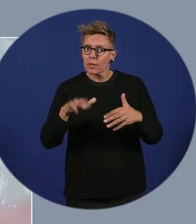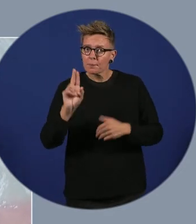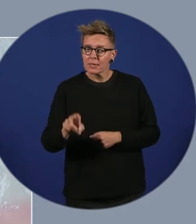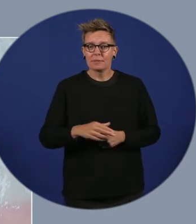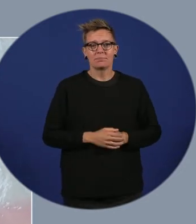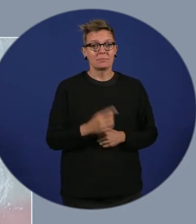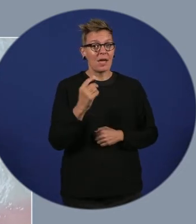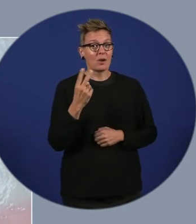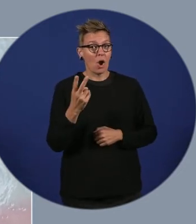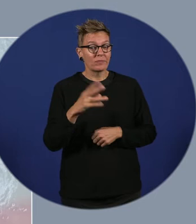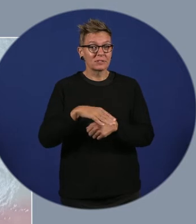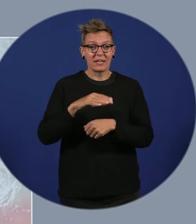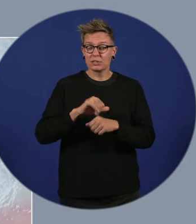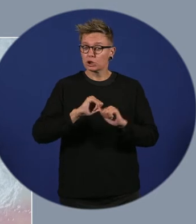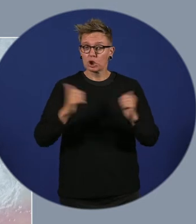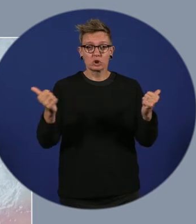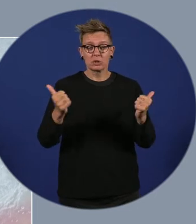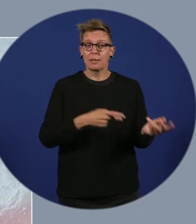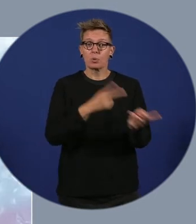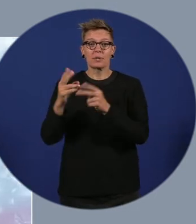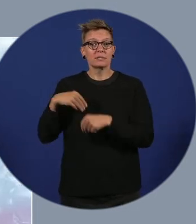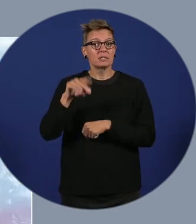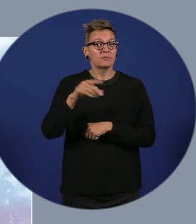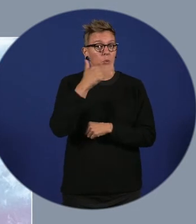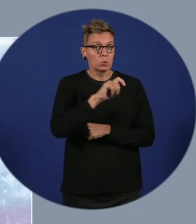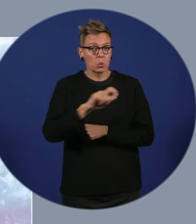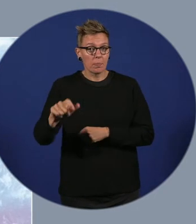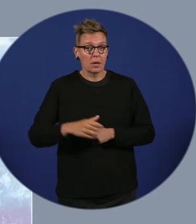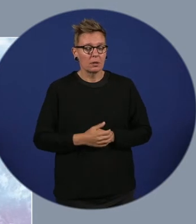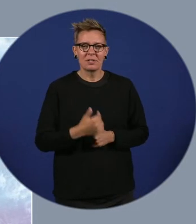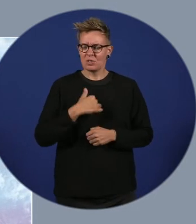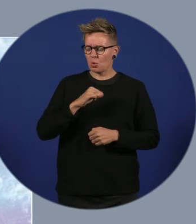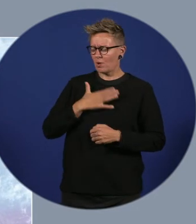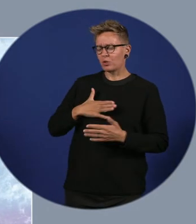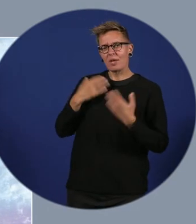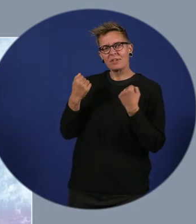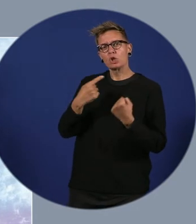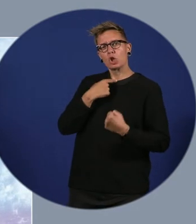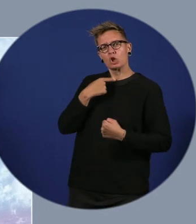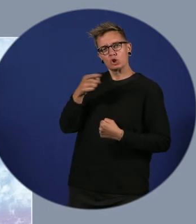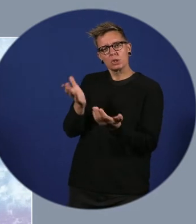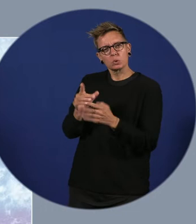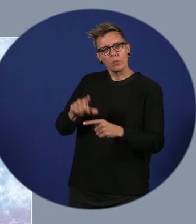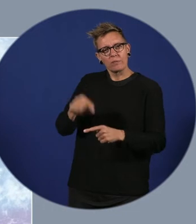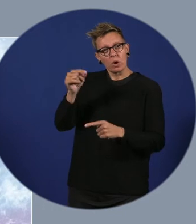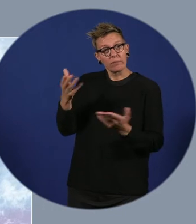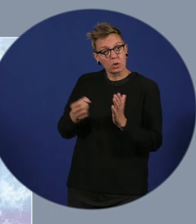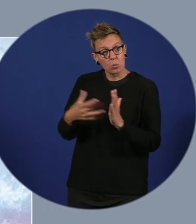av Sveriges största demokratisatsningar för unga. Jag tycker det är viktigt att rösta i skolvalet, framförallt för